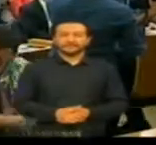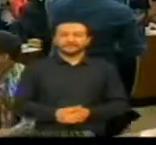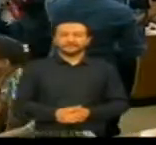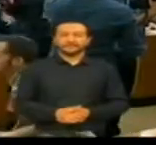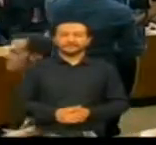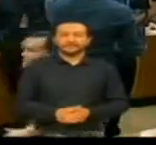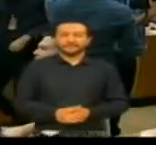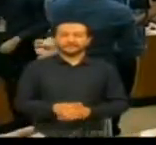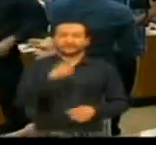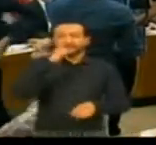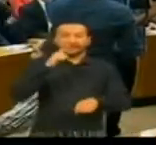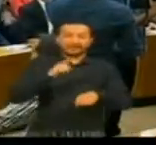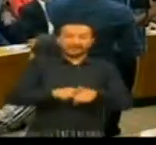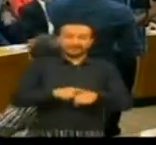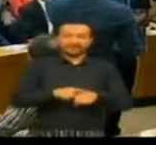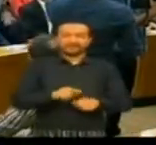İnanç,